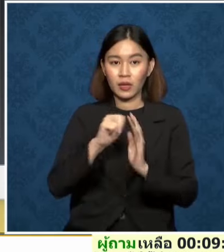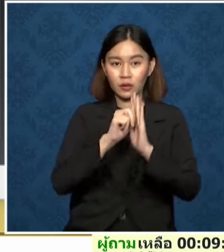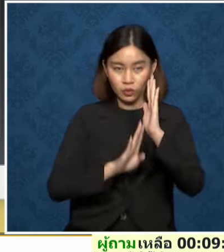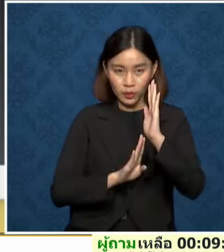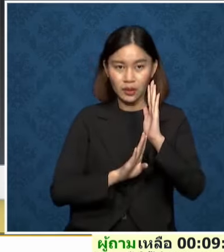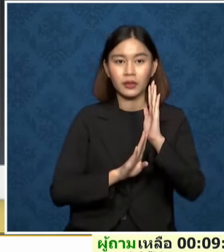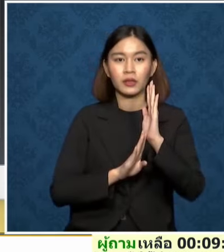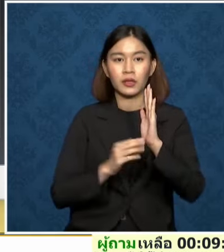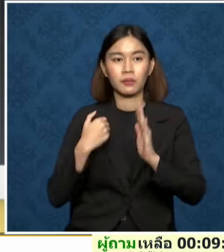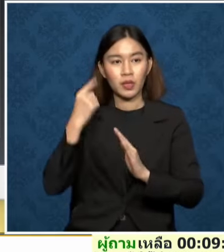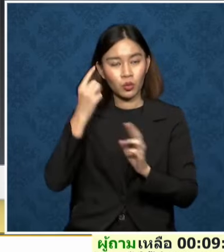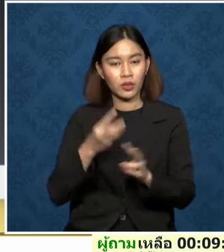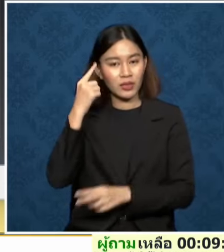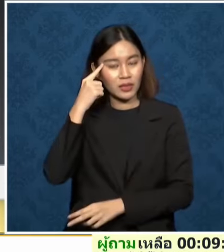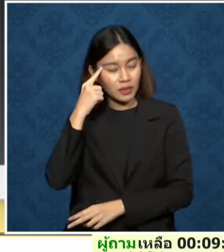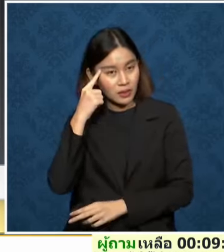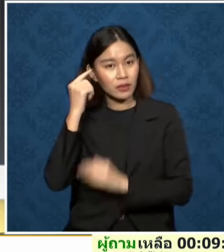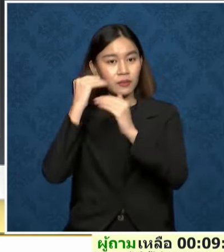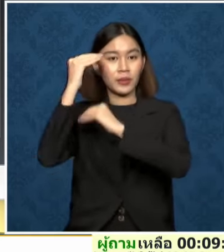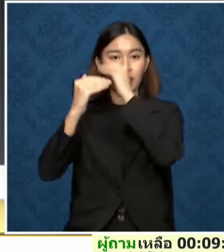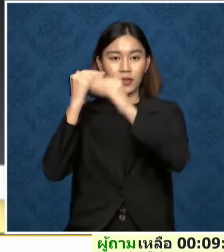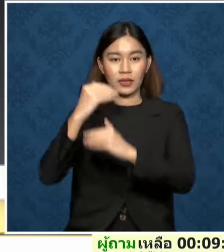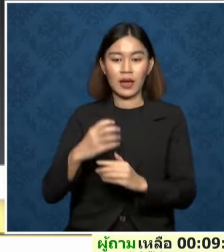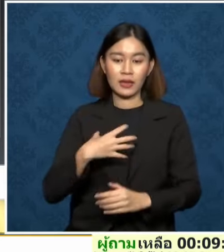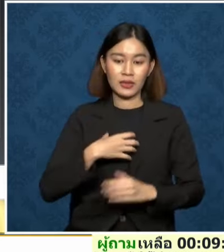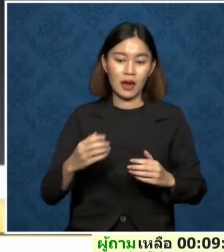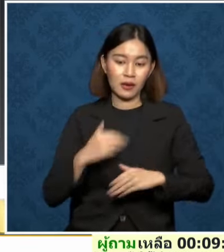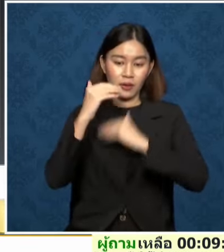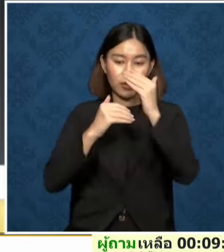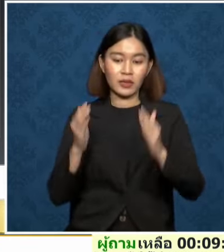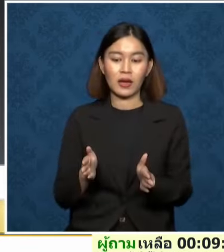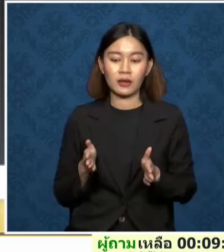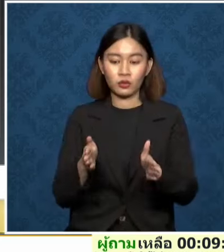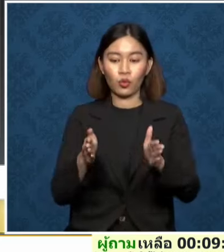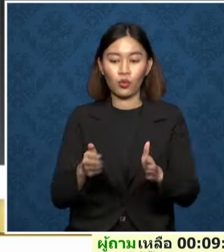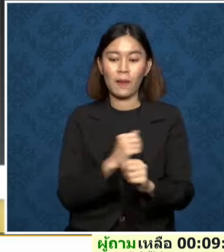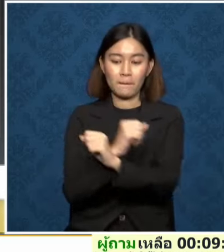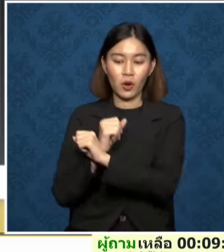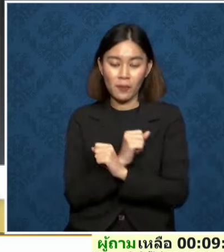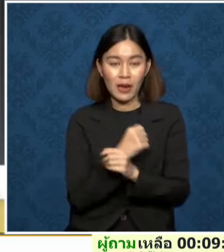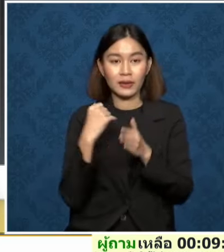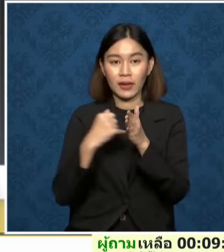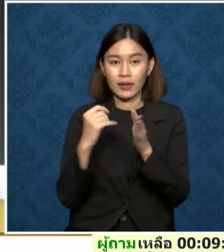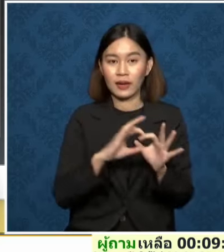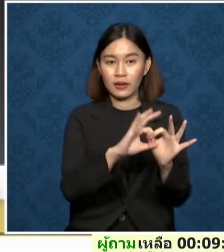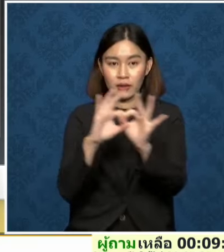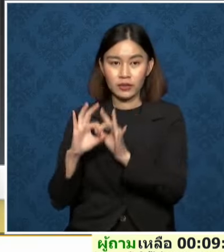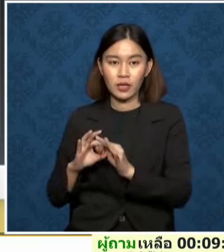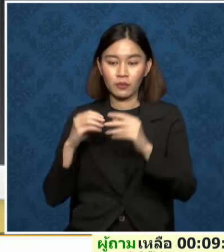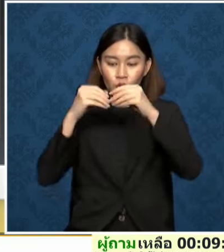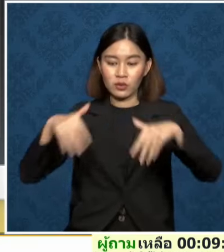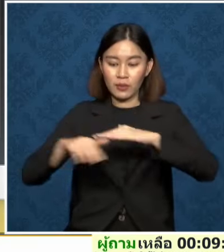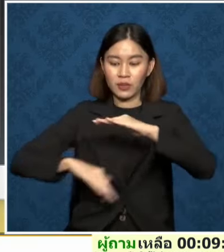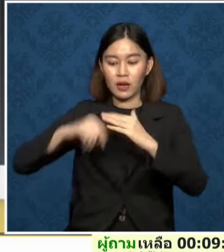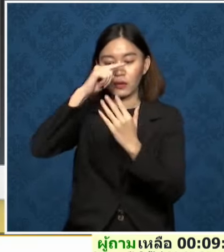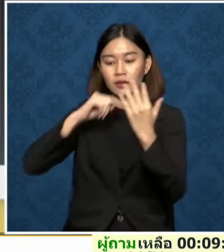ายมีวิสัยทัตทจะพัฒนาโครงข่ายทางหลวงที่สะดวกและ็ปลอดภัยเชื่อมโยงโครงสรางพ้นฐานของประ